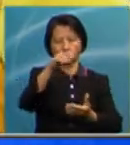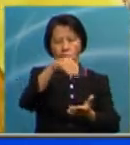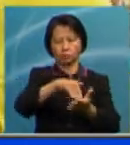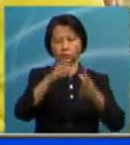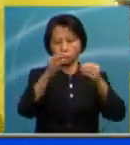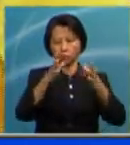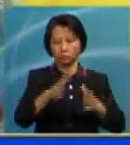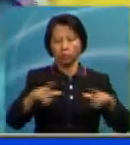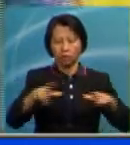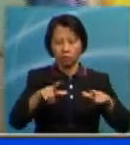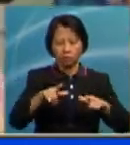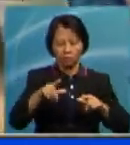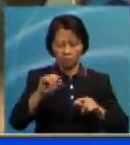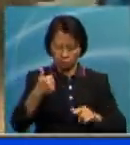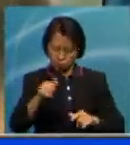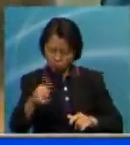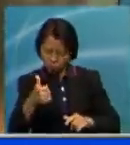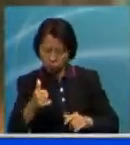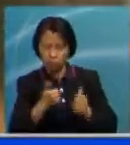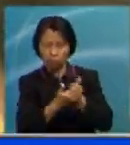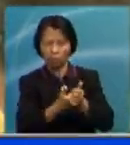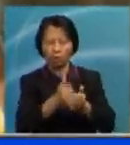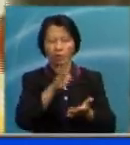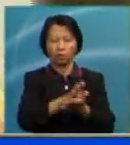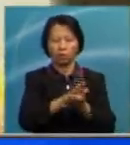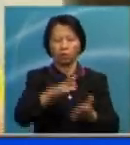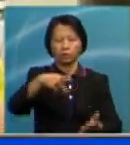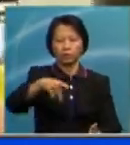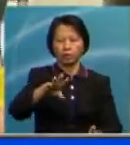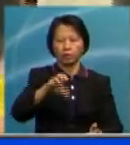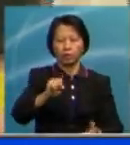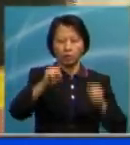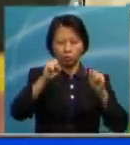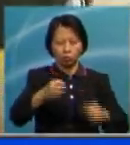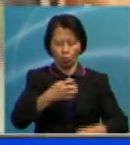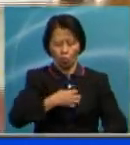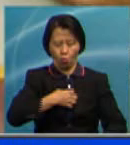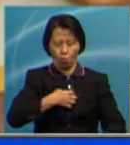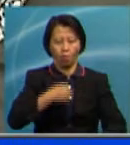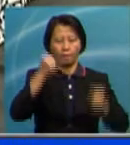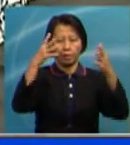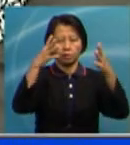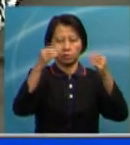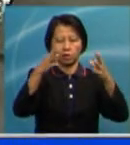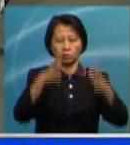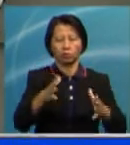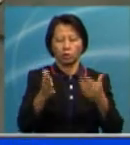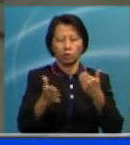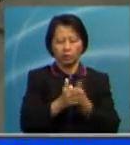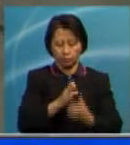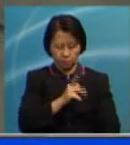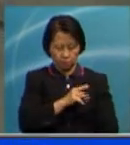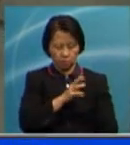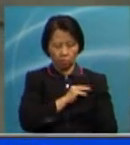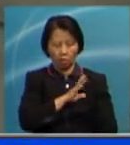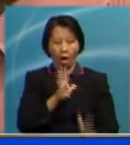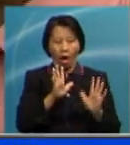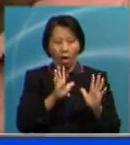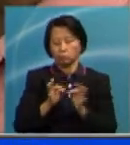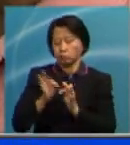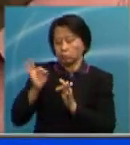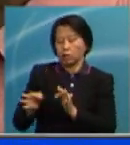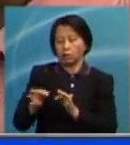pelaksanaan penilaian berasaskan sekolah PBS mendapat rungutan ramai guru sehingga Kementerian pendidik menangguhkan